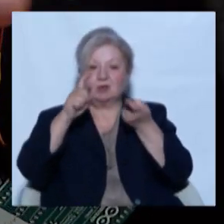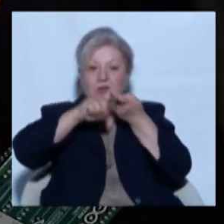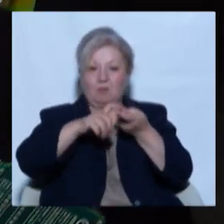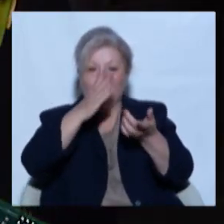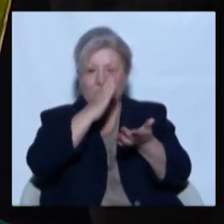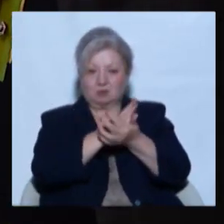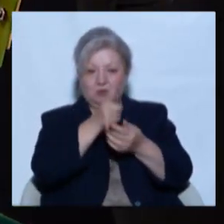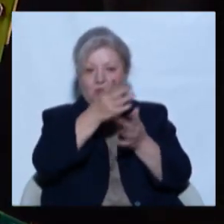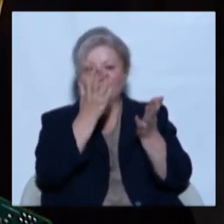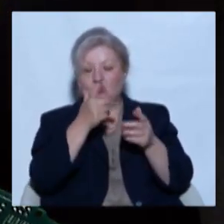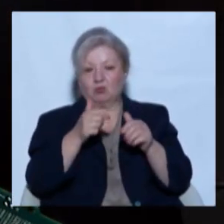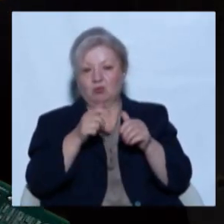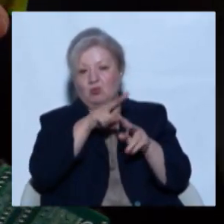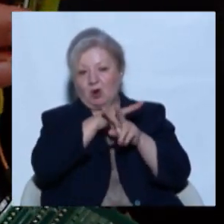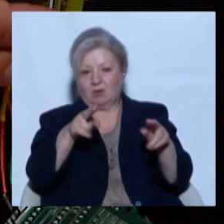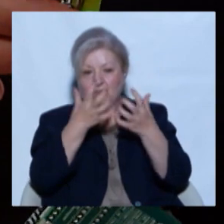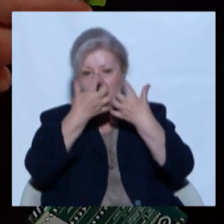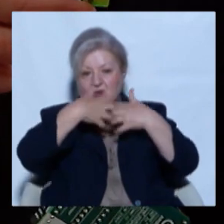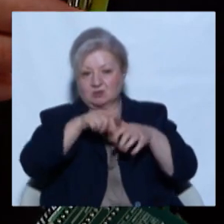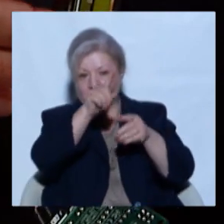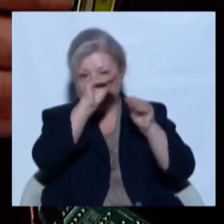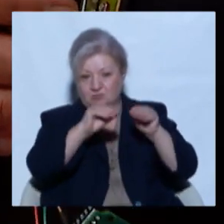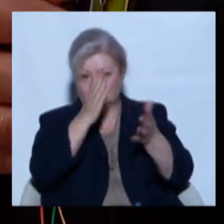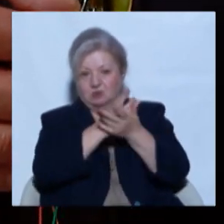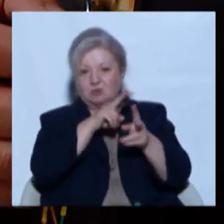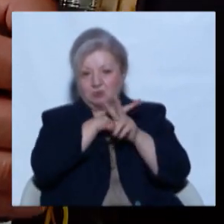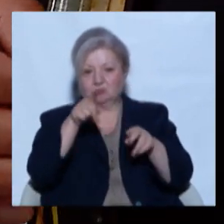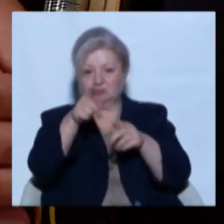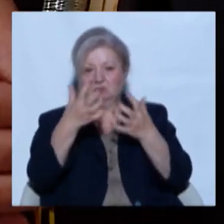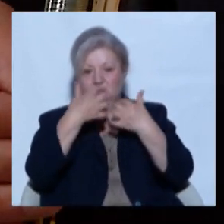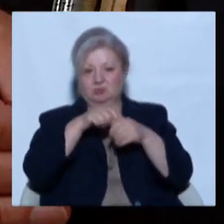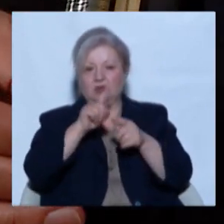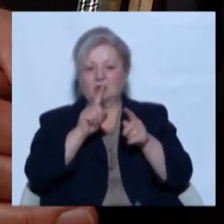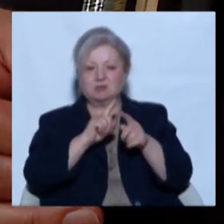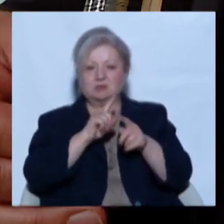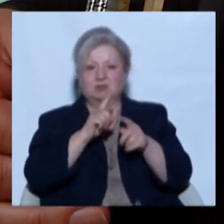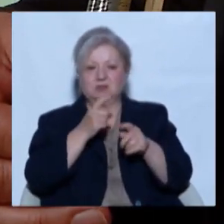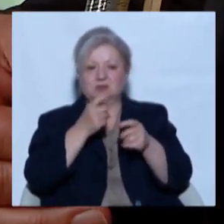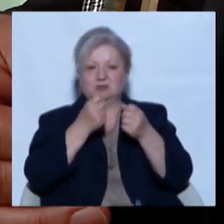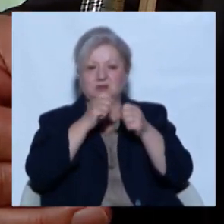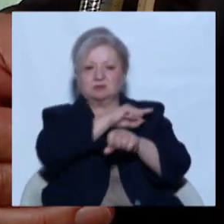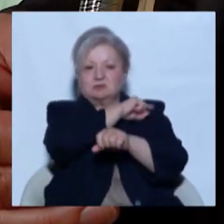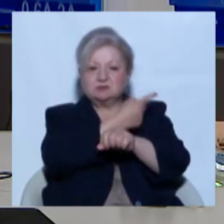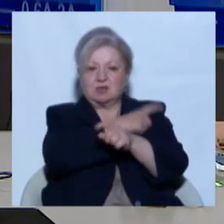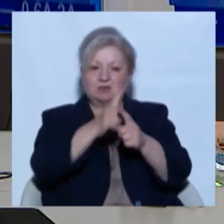დამაგრებულია ის, რაც როგორც სქემაზე ხატია ზუსტად ის მექანიზმია და მოდით ახლა ვიმოქმედო რაღაცა ძალით. აი